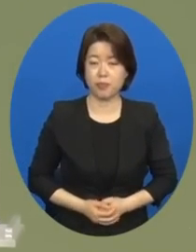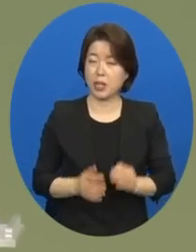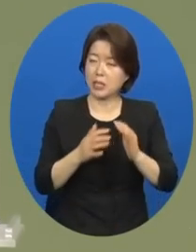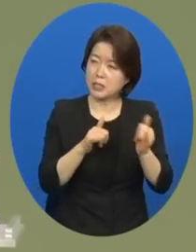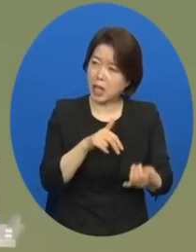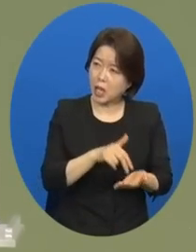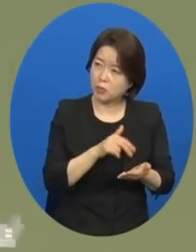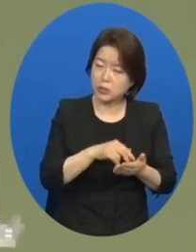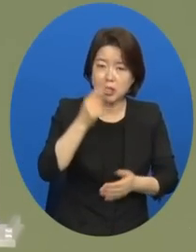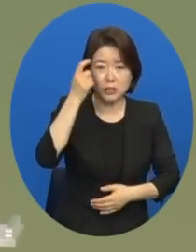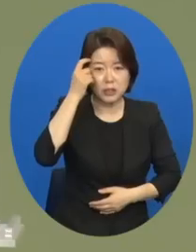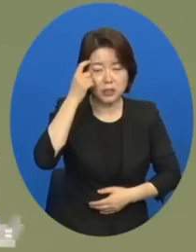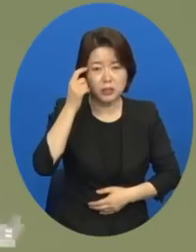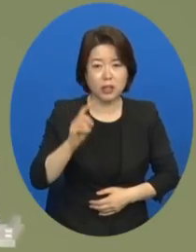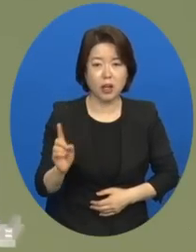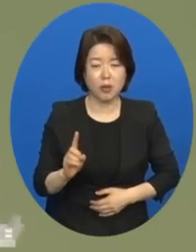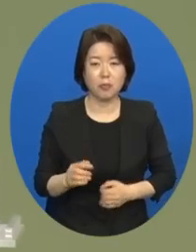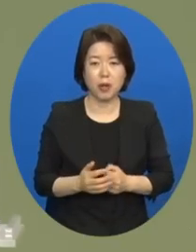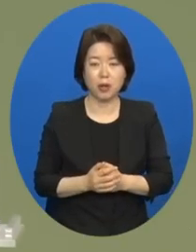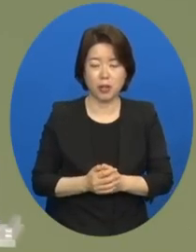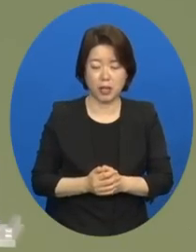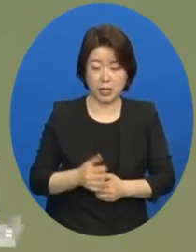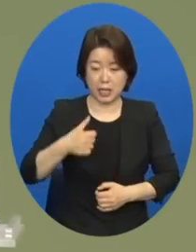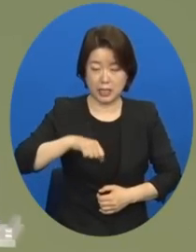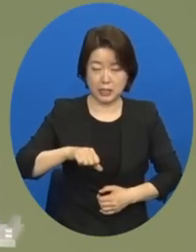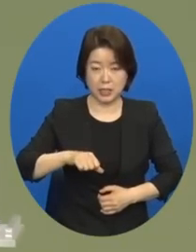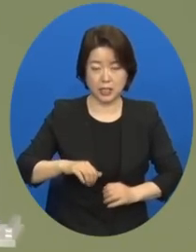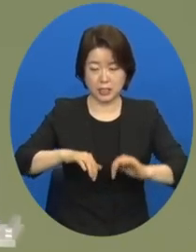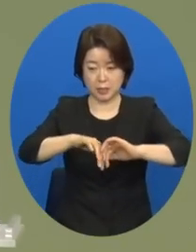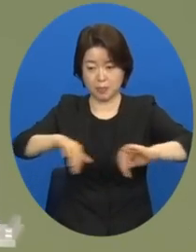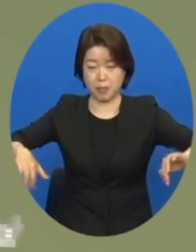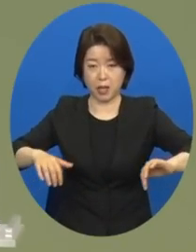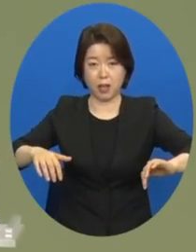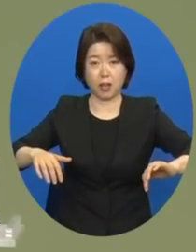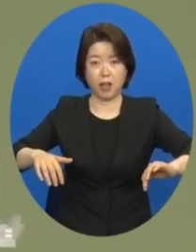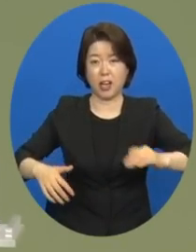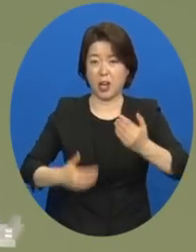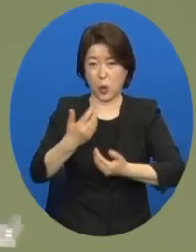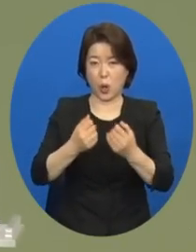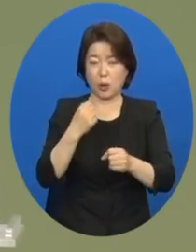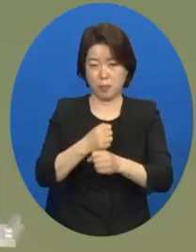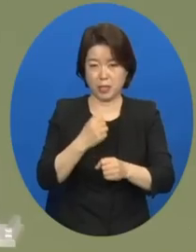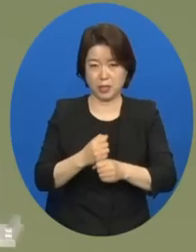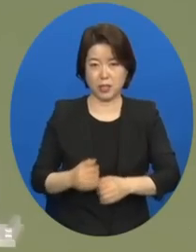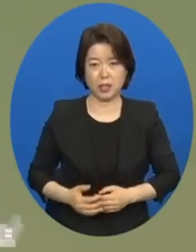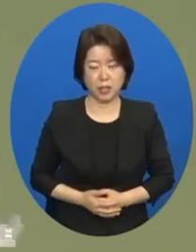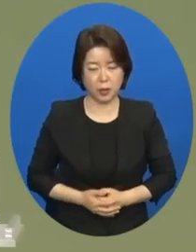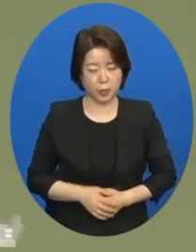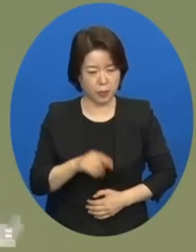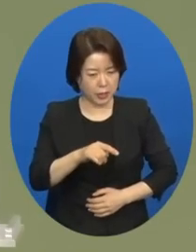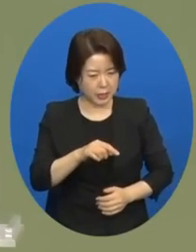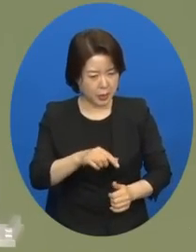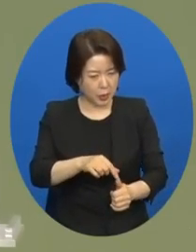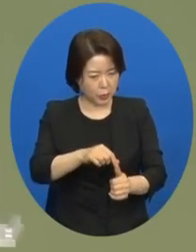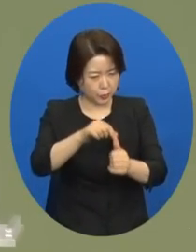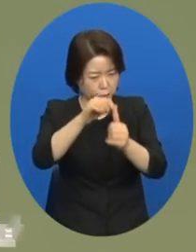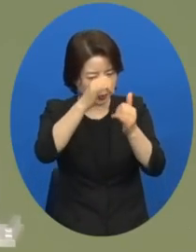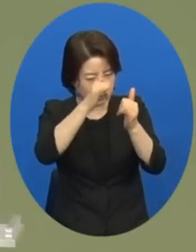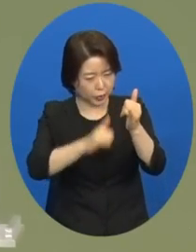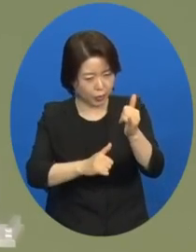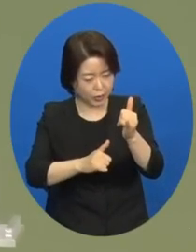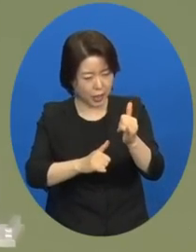인간적으로 들으면 사실을 갈라놓는 아버지가 아닌가 하겠지만 그래서 구속사를 읽는게 필요한데요